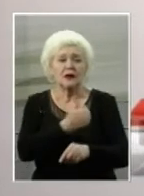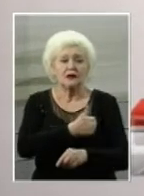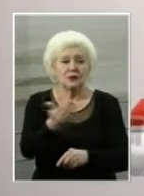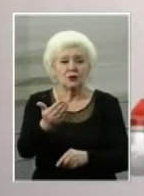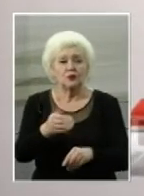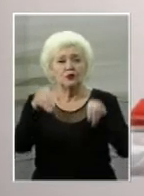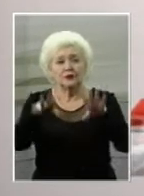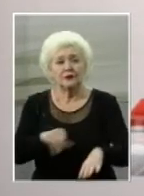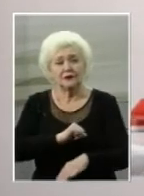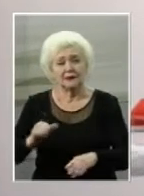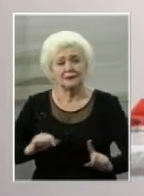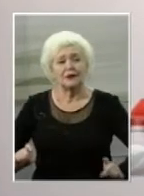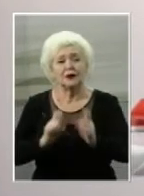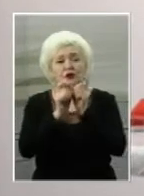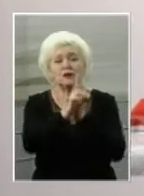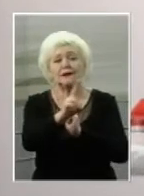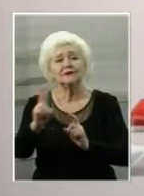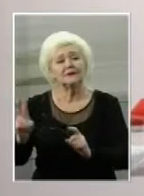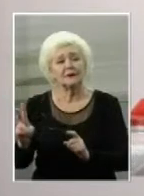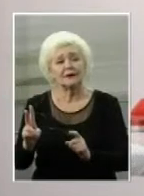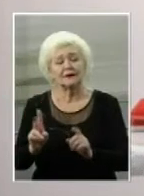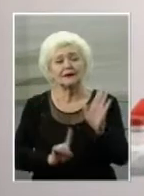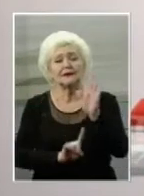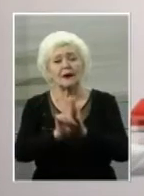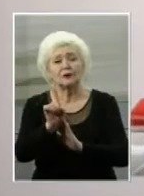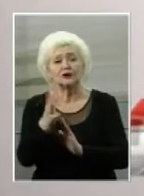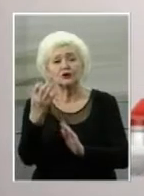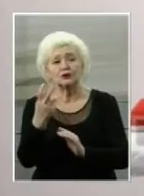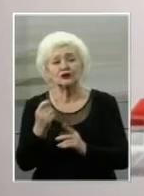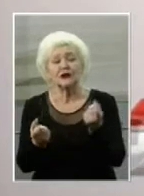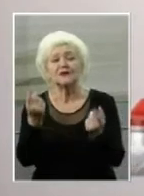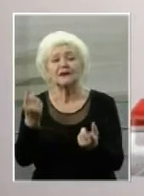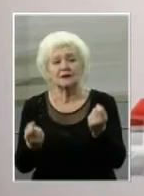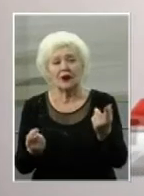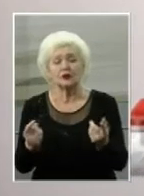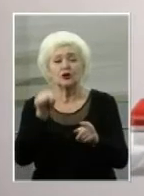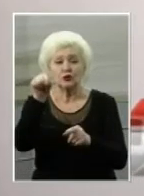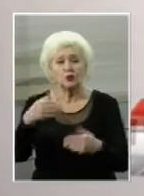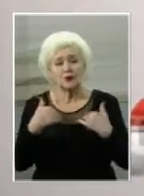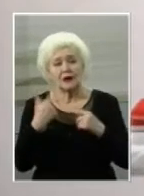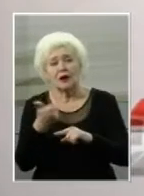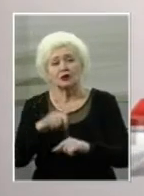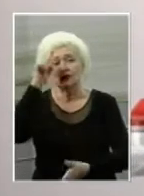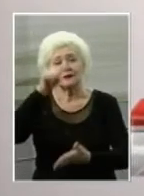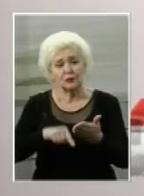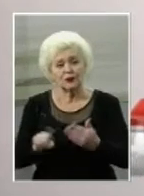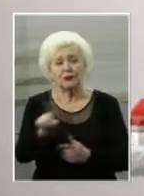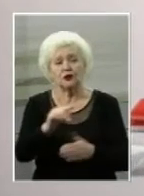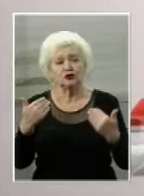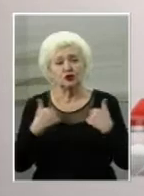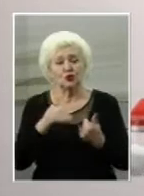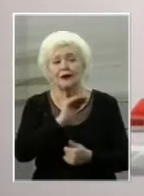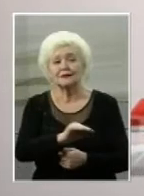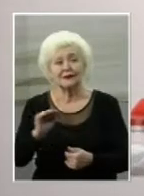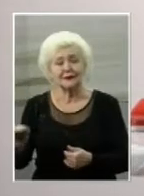самі конфлікти, які на початку ще виникають. Тому я дуже сподіваюся, що у нас не дійде